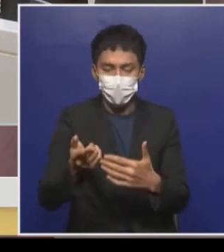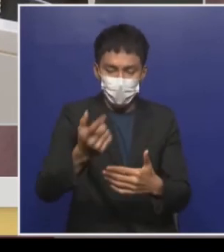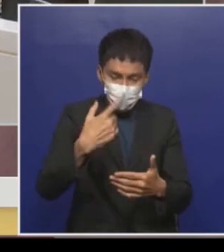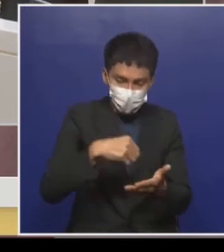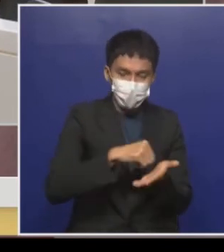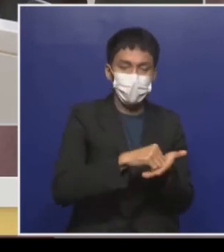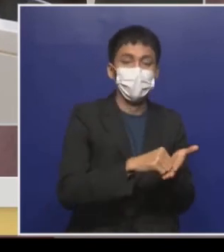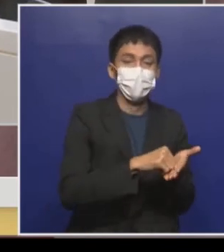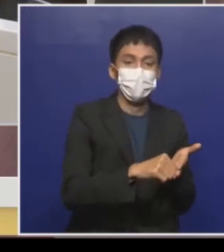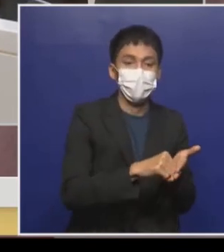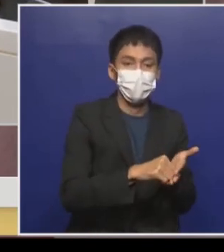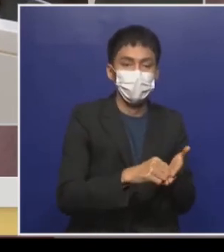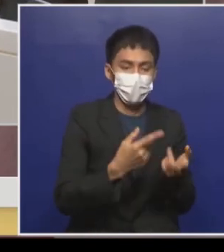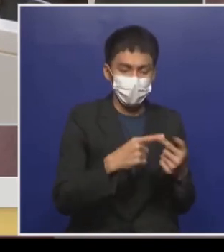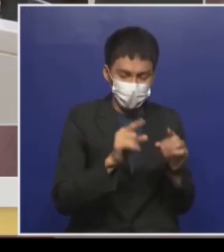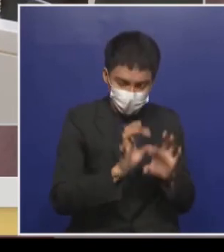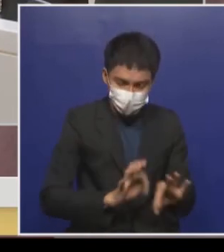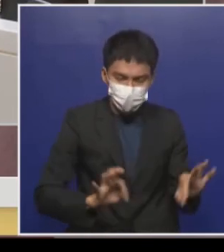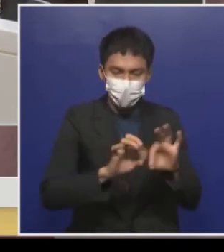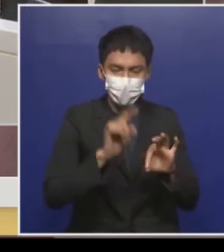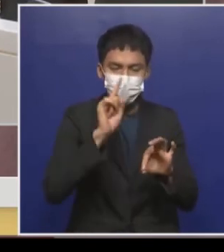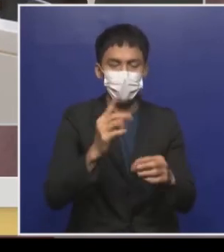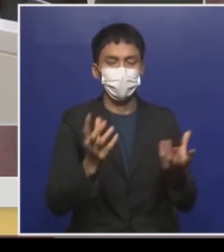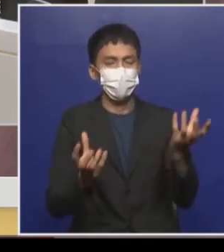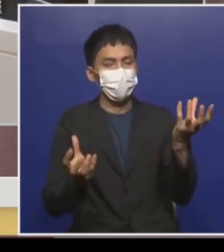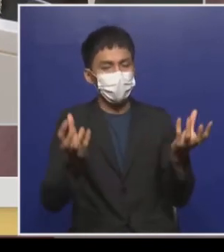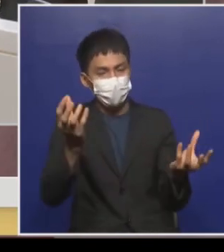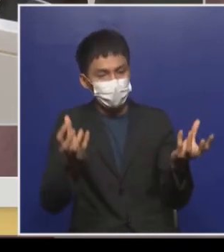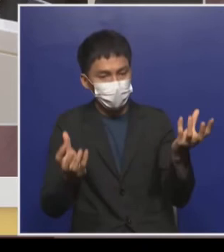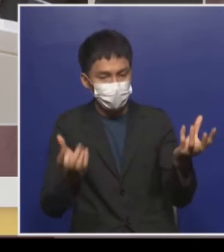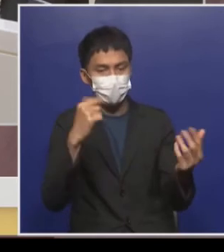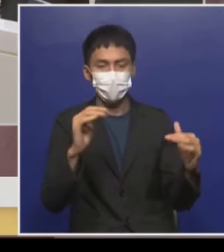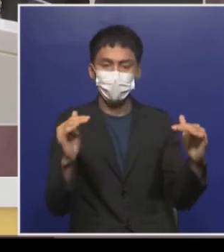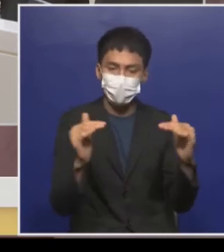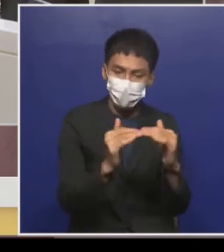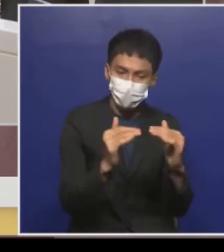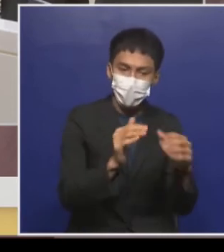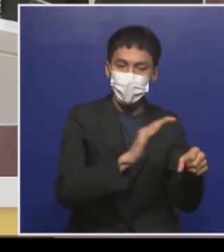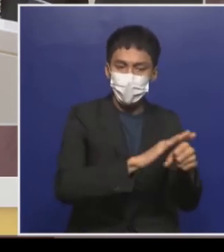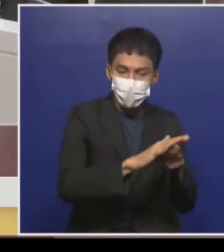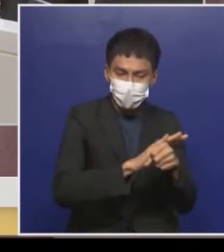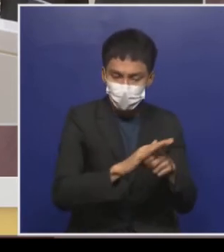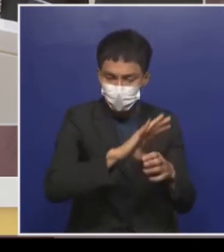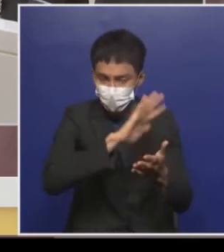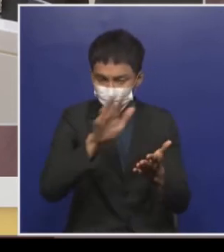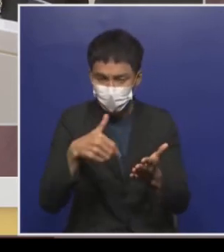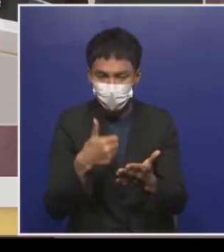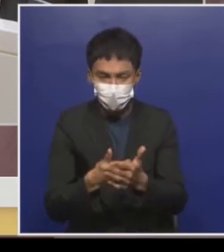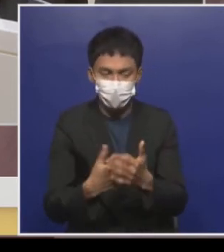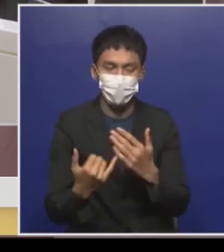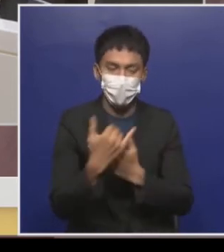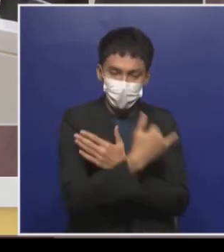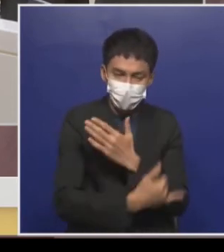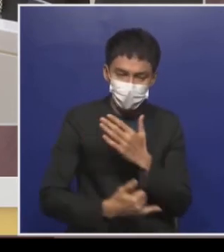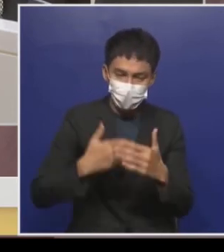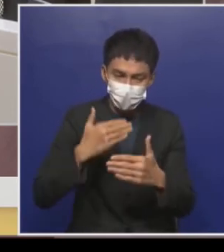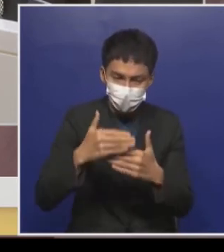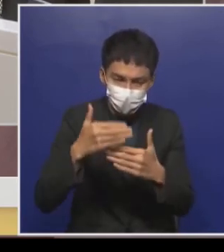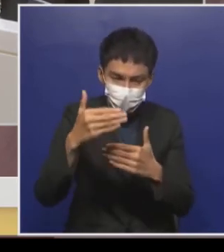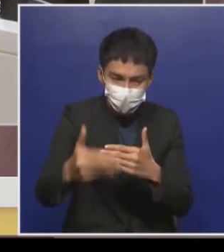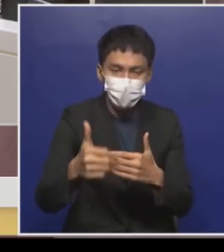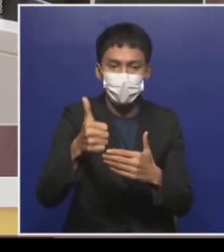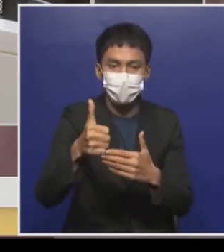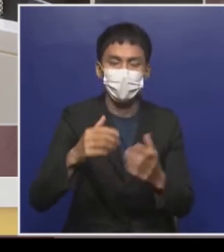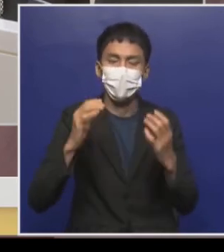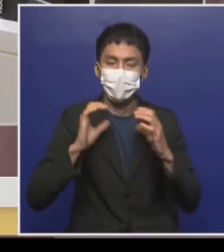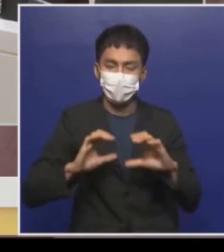ว่าทุกอย่างตองมความสมดุลมีความพอดีใทกมิติประเทศเดินหนาได้ ทุกคนไปด้กันรัฐบาล